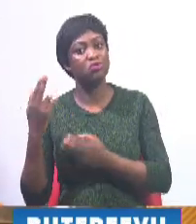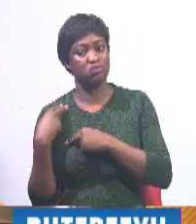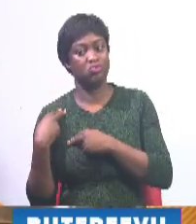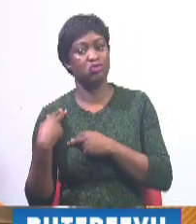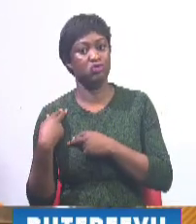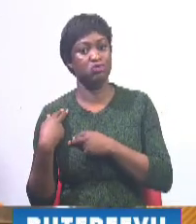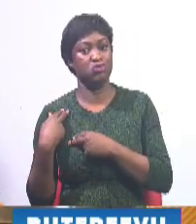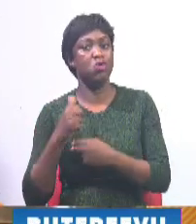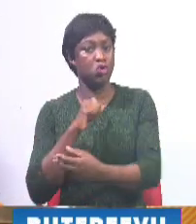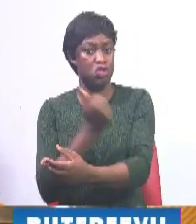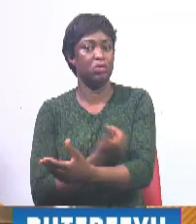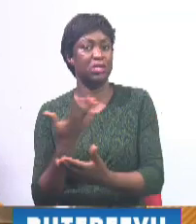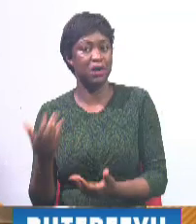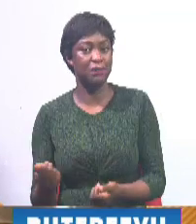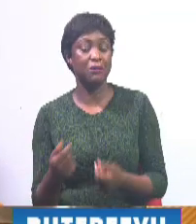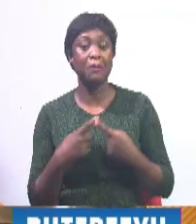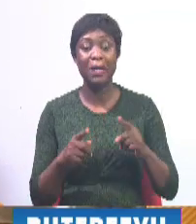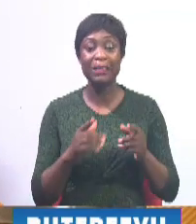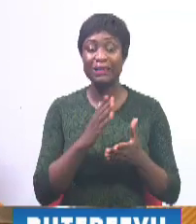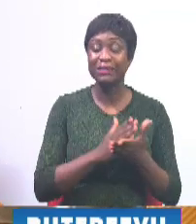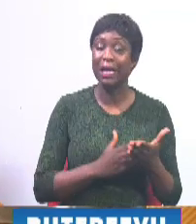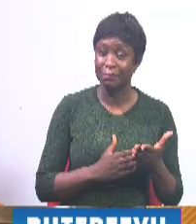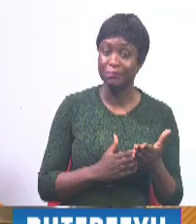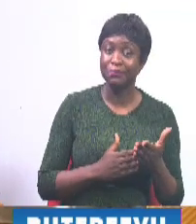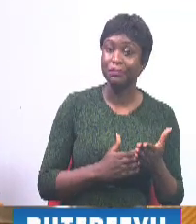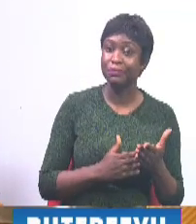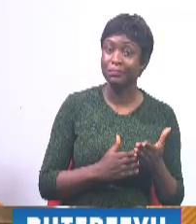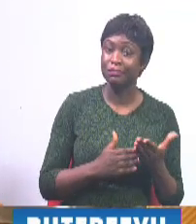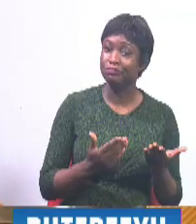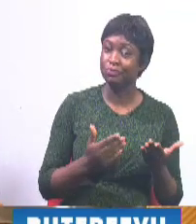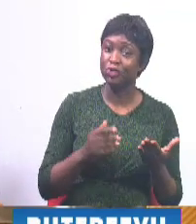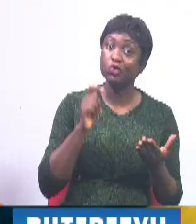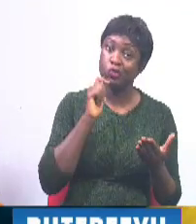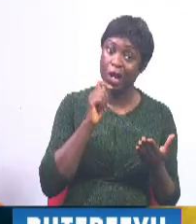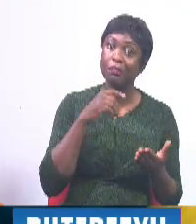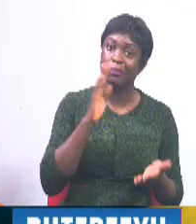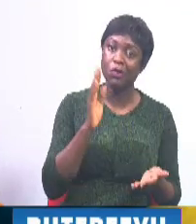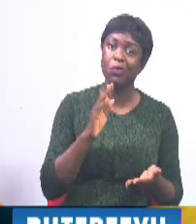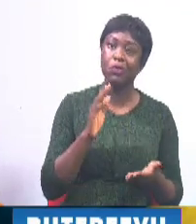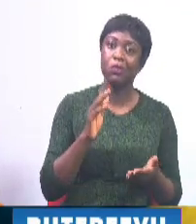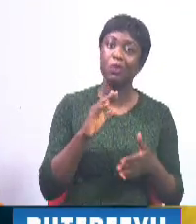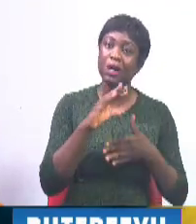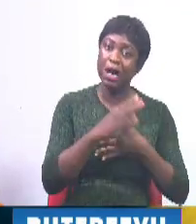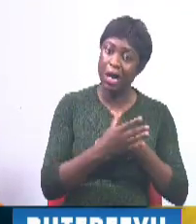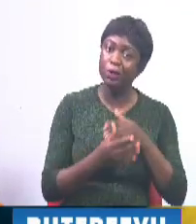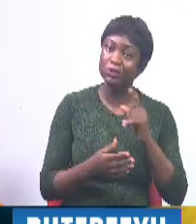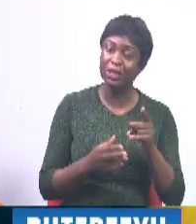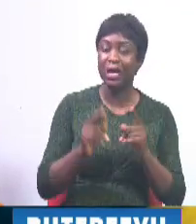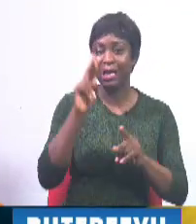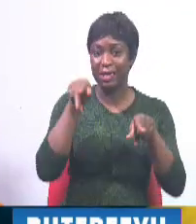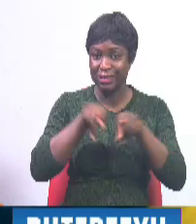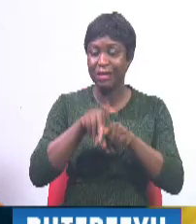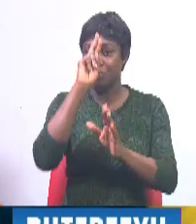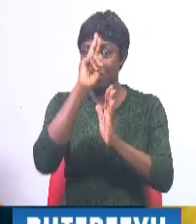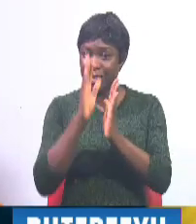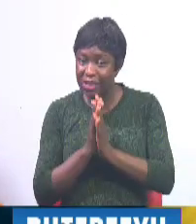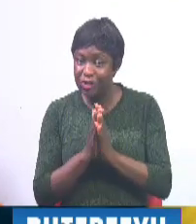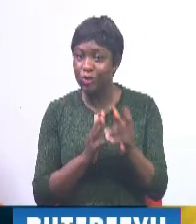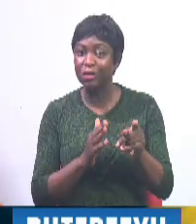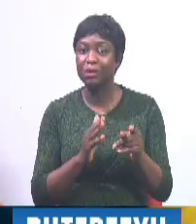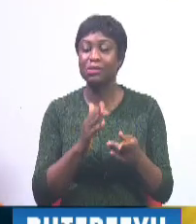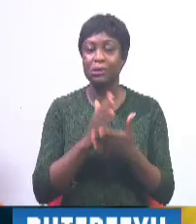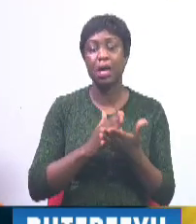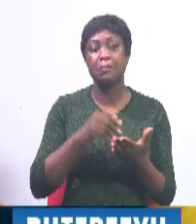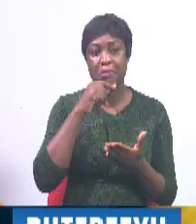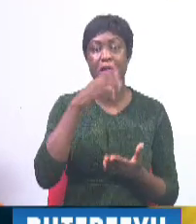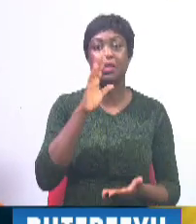omukyala nga si ayina okulembera ng'omwami ye mutwe. Ekyamazima bwe tugera kalicha ne ddiini kubanga bwe tugera